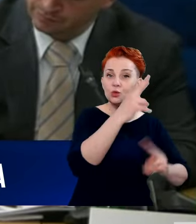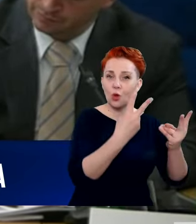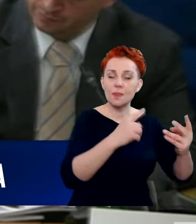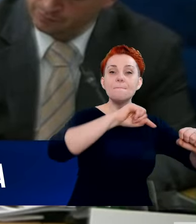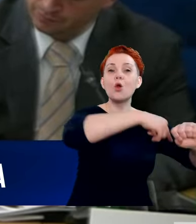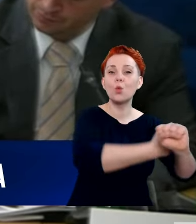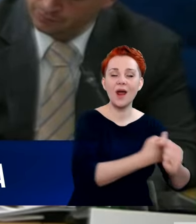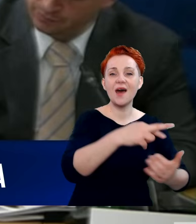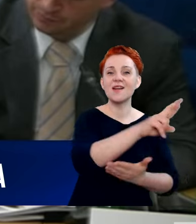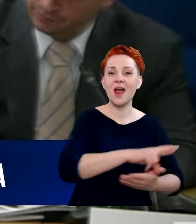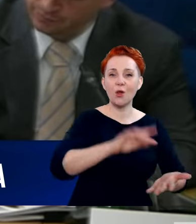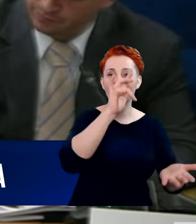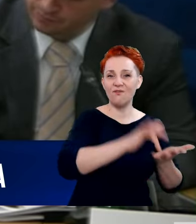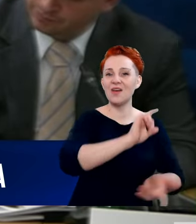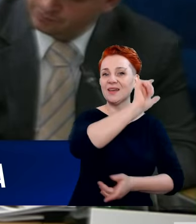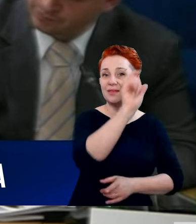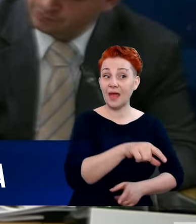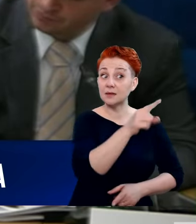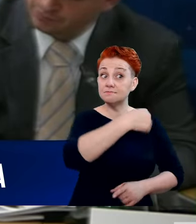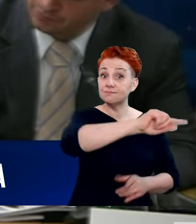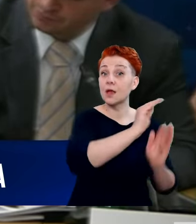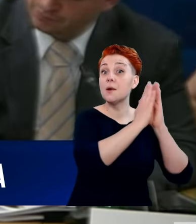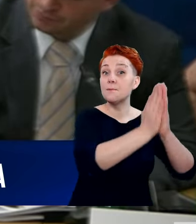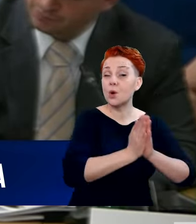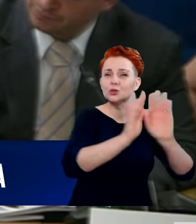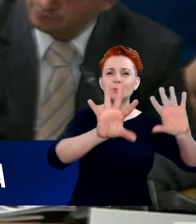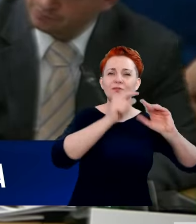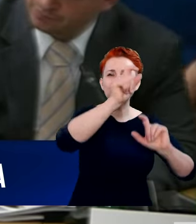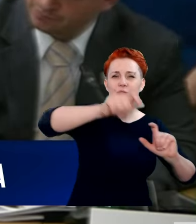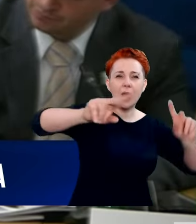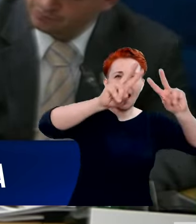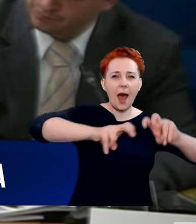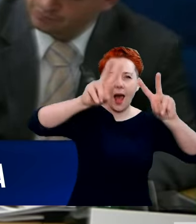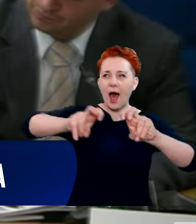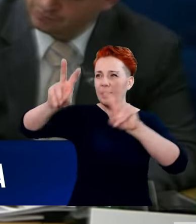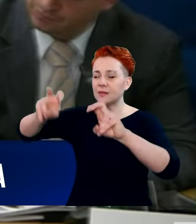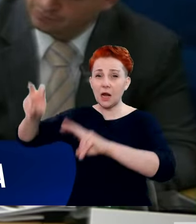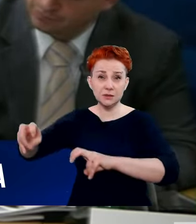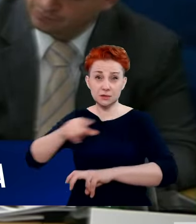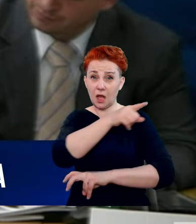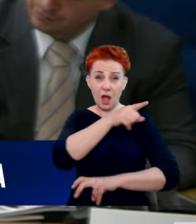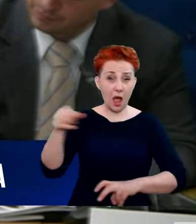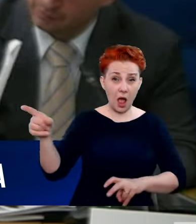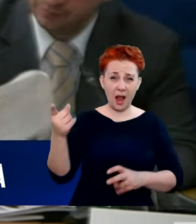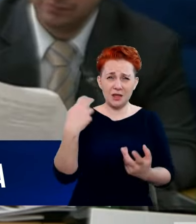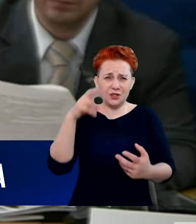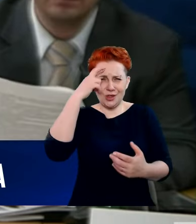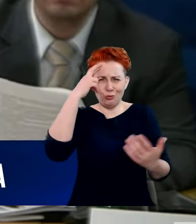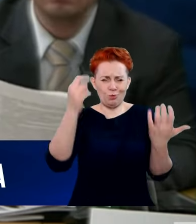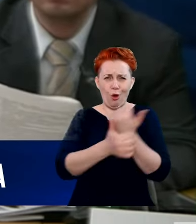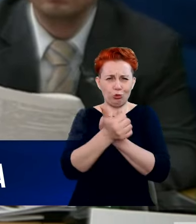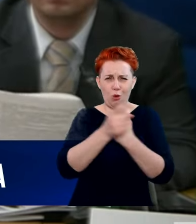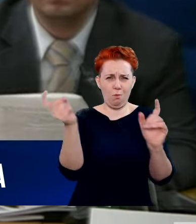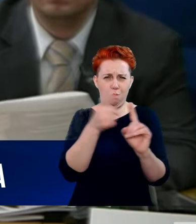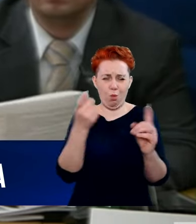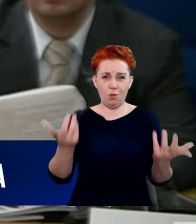prokuratury rejonowej w Gdańsku, prosicie o wszystkich przeanalizowanie. Jest to dość zrozumiały punkt. Ja rozumiem,